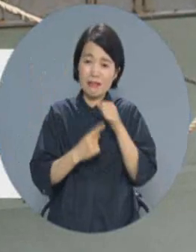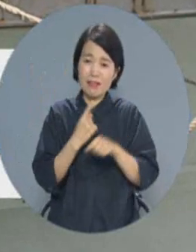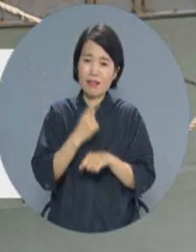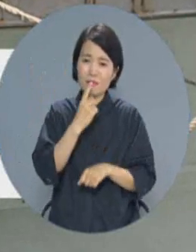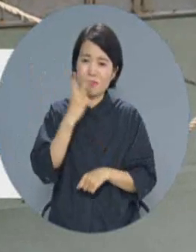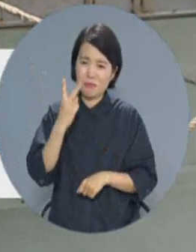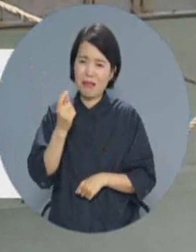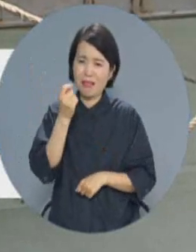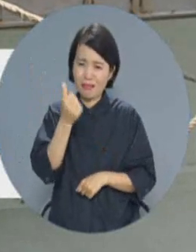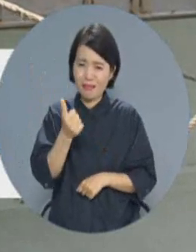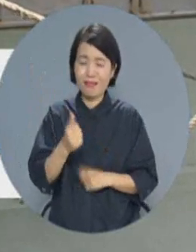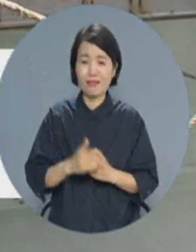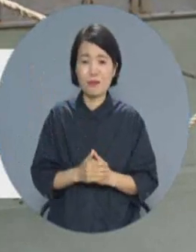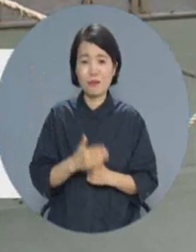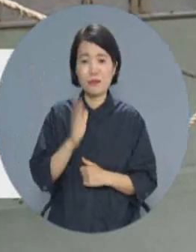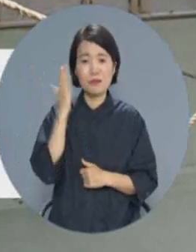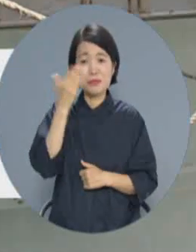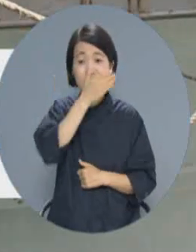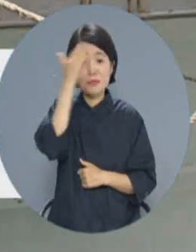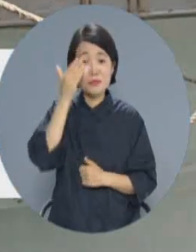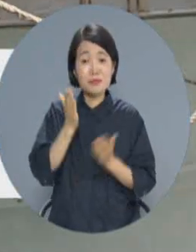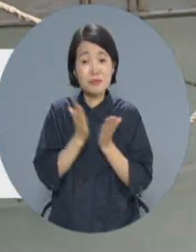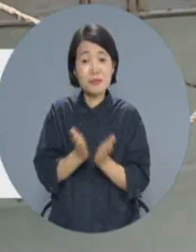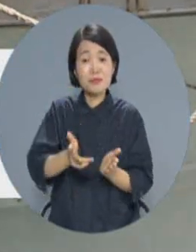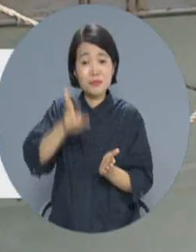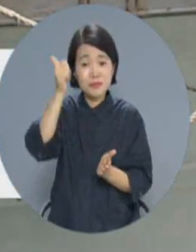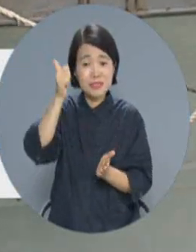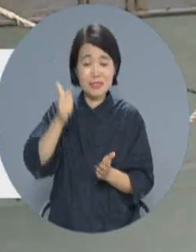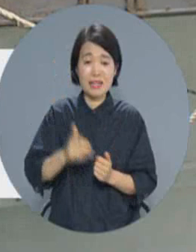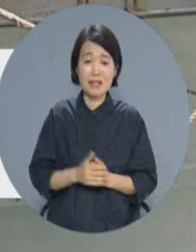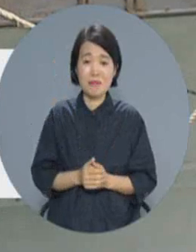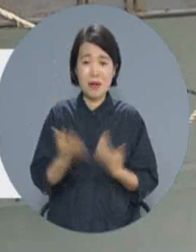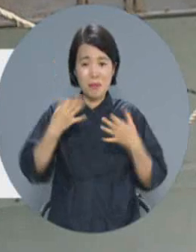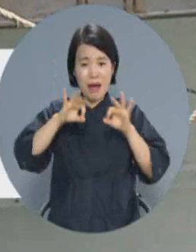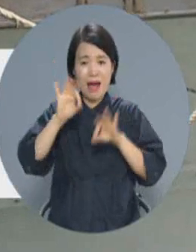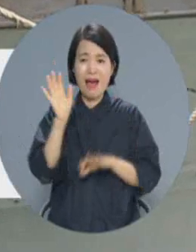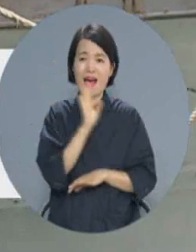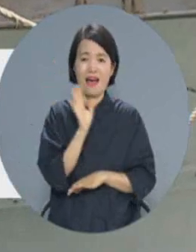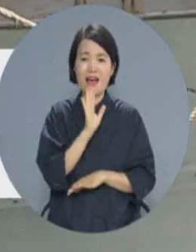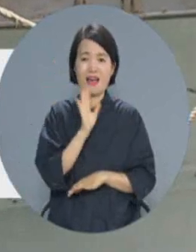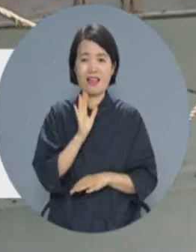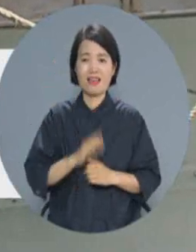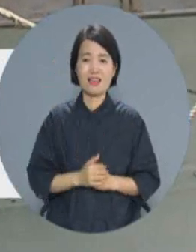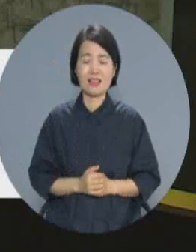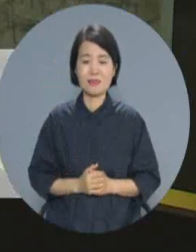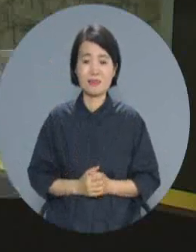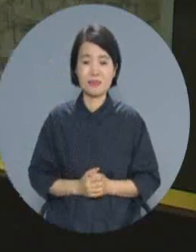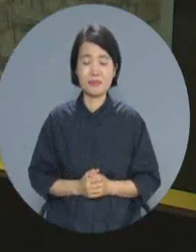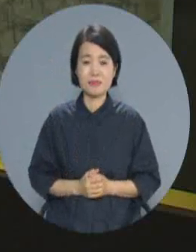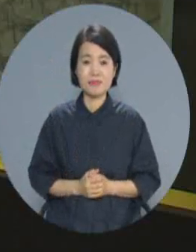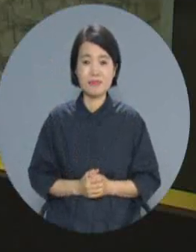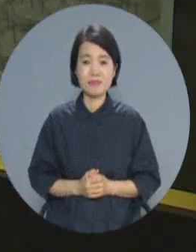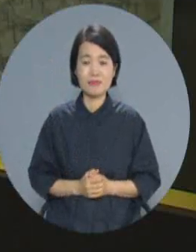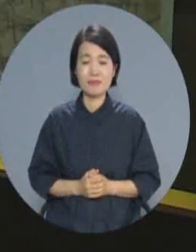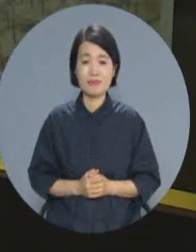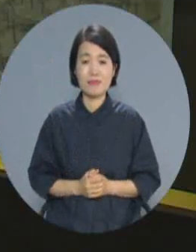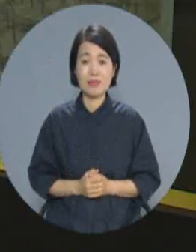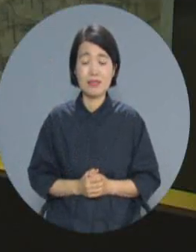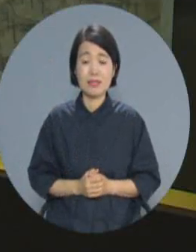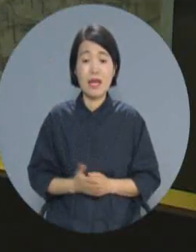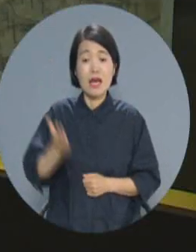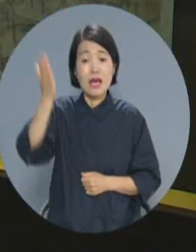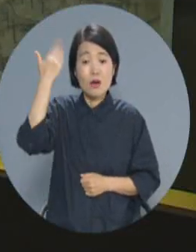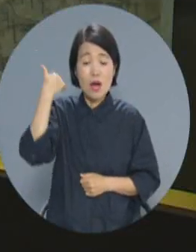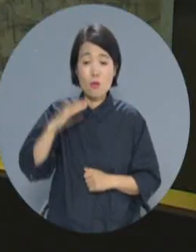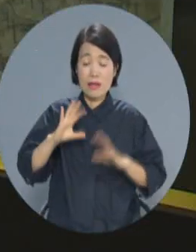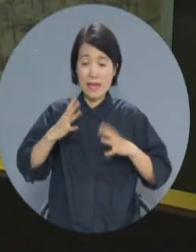번 정도나 한두 번 정도 하고 또 요즘 젊은 선주들은 그런 것들을 더 안 하는 경향도 많습니다. 회신제는 과거